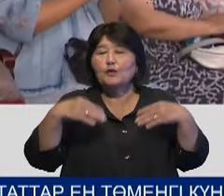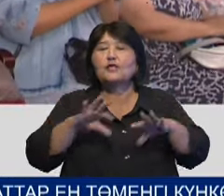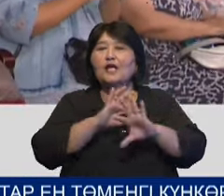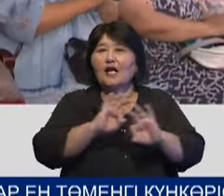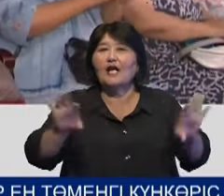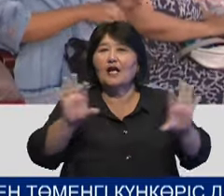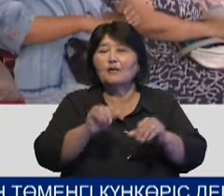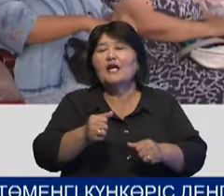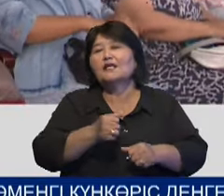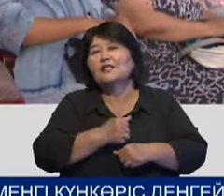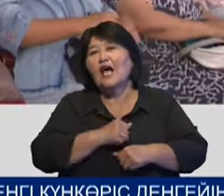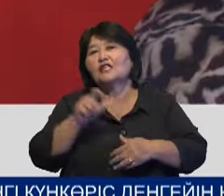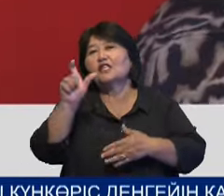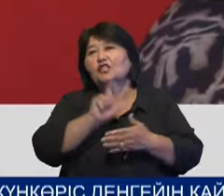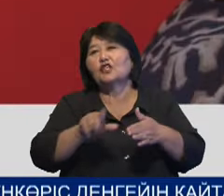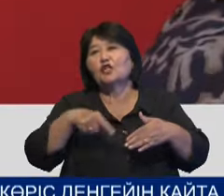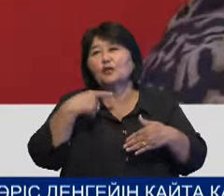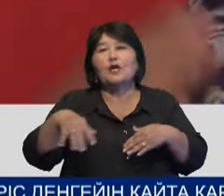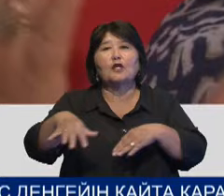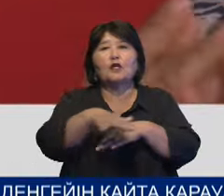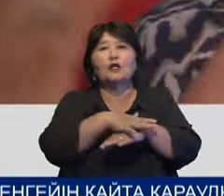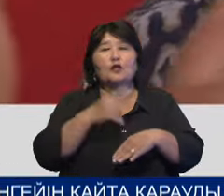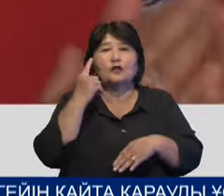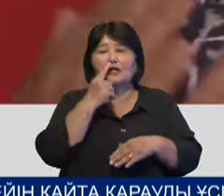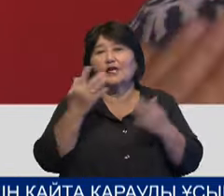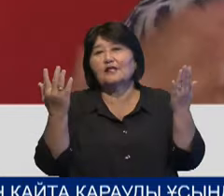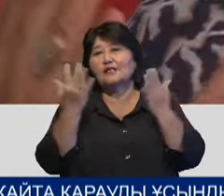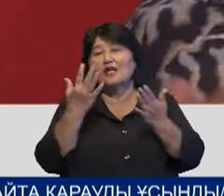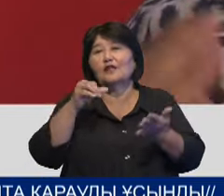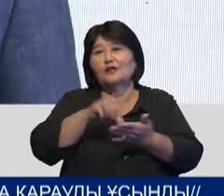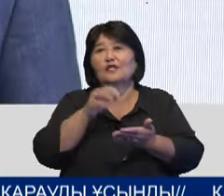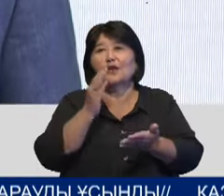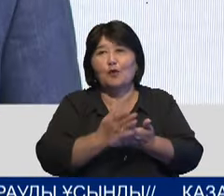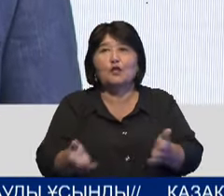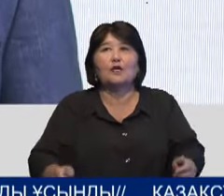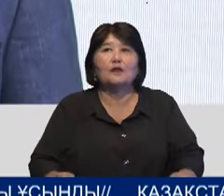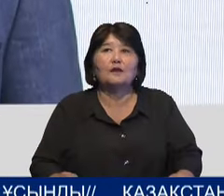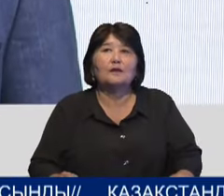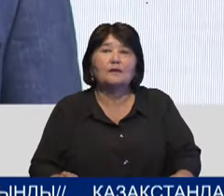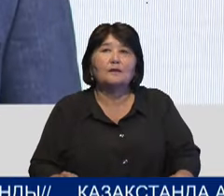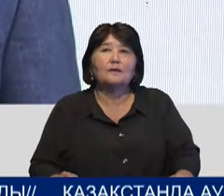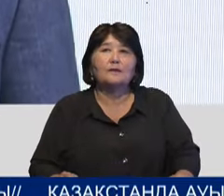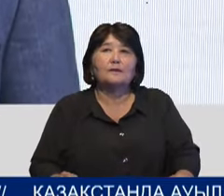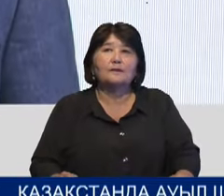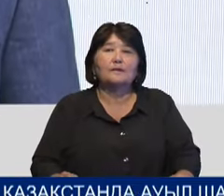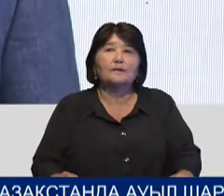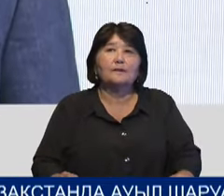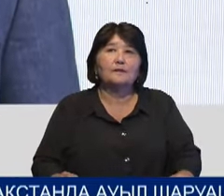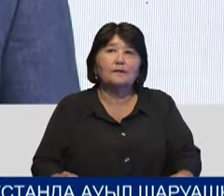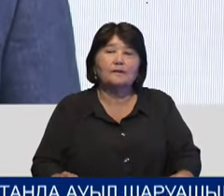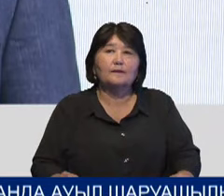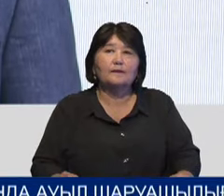әңгімеледі. Сағынышын жырмен жеткізіп, дүйім жұрттың жандарына жас үйіргендер де болды. Тыңдарманның құлақ